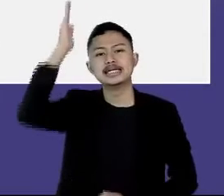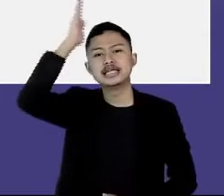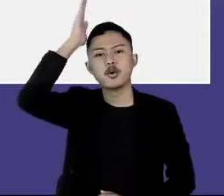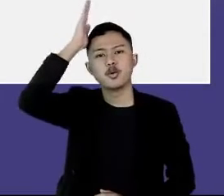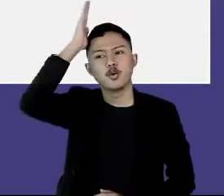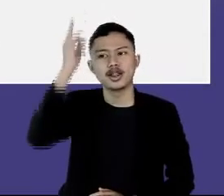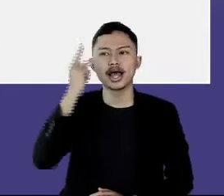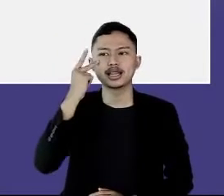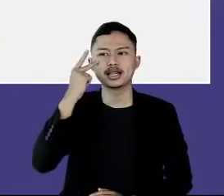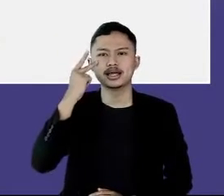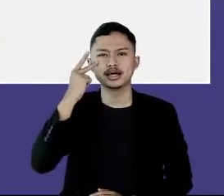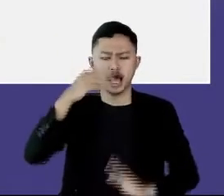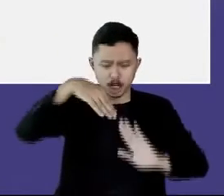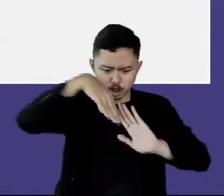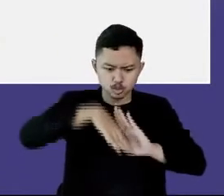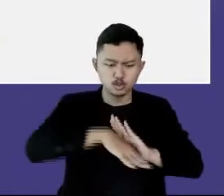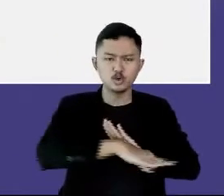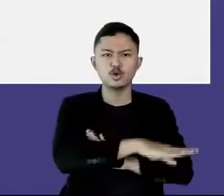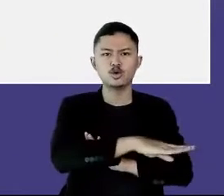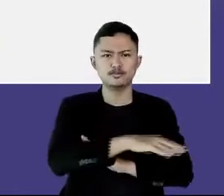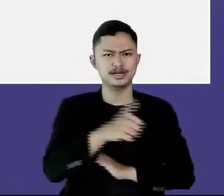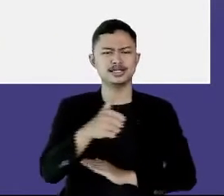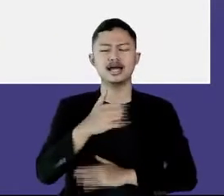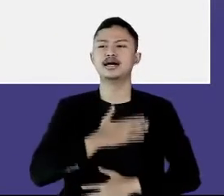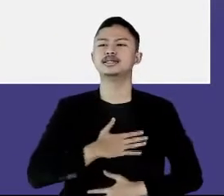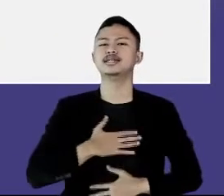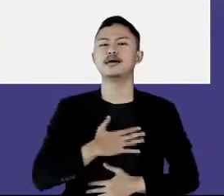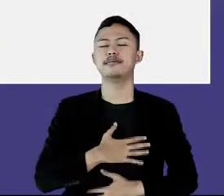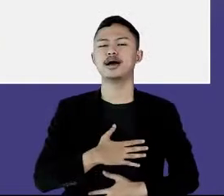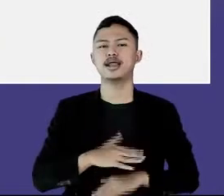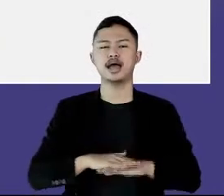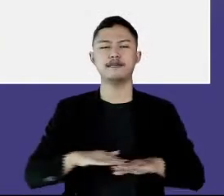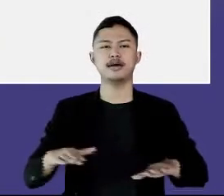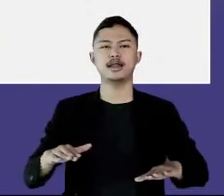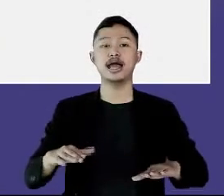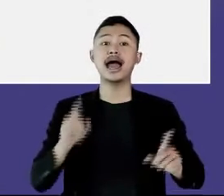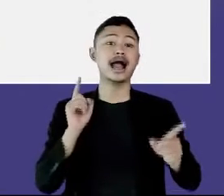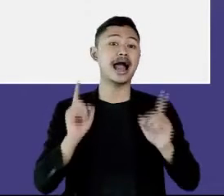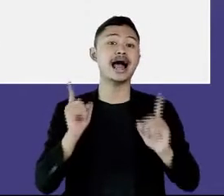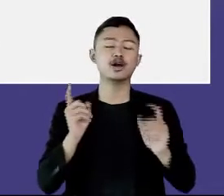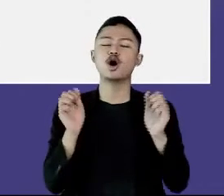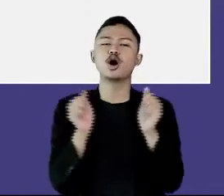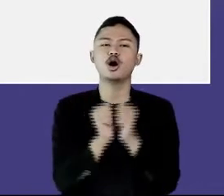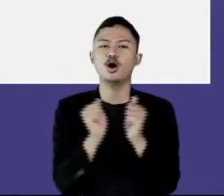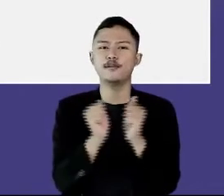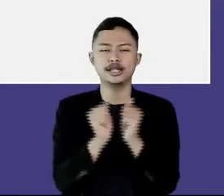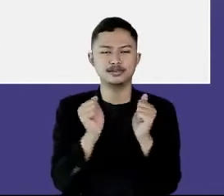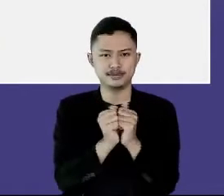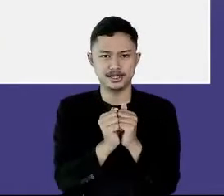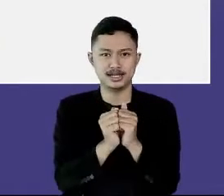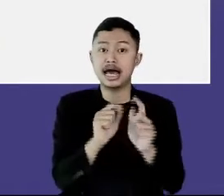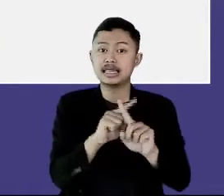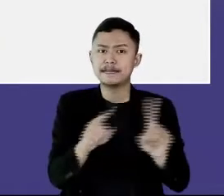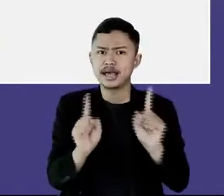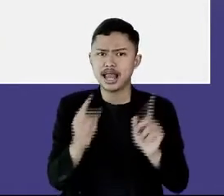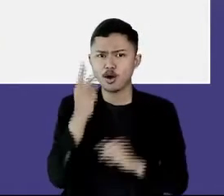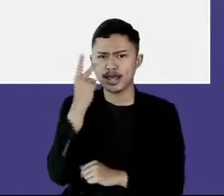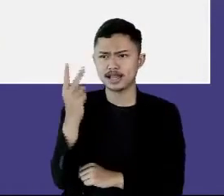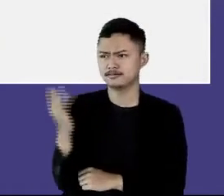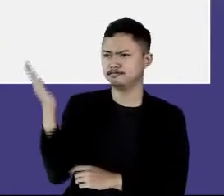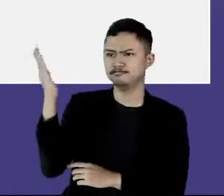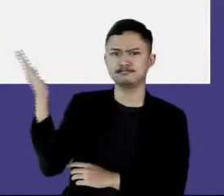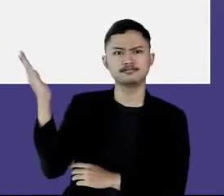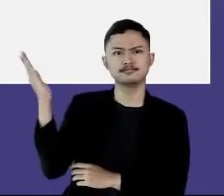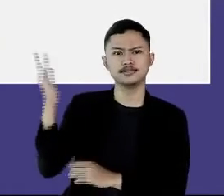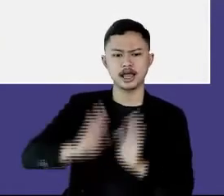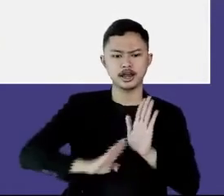Jadi ya kita bisa lebih nyaman lah, lebih aman juga beraktivitas ya. Tapi itu ada beberapa garis-garis yang memang kita